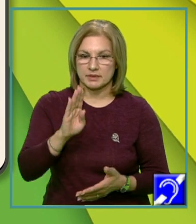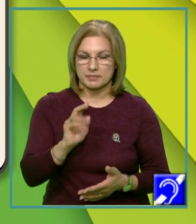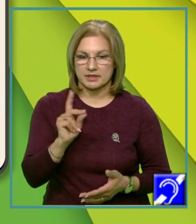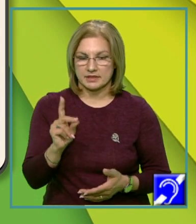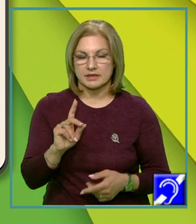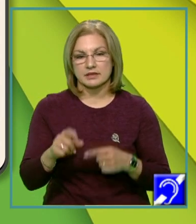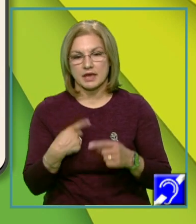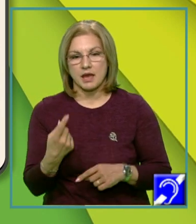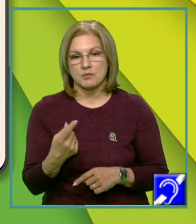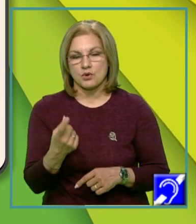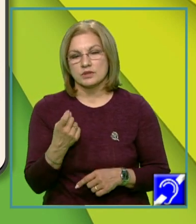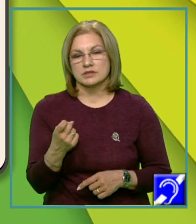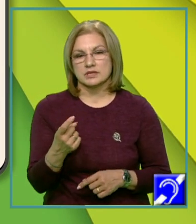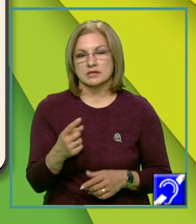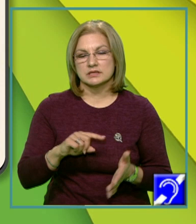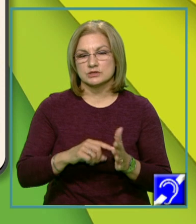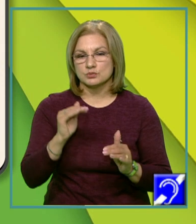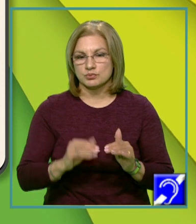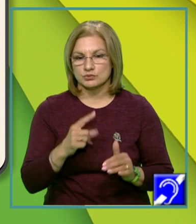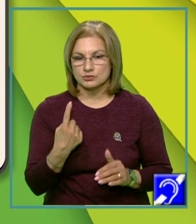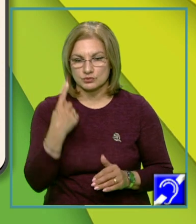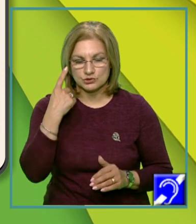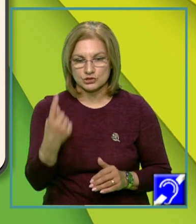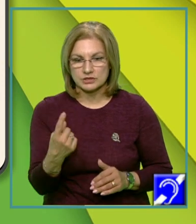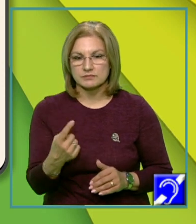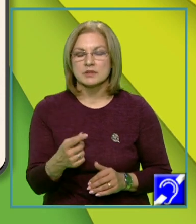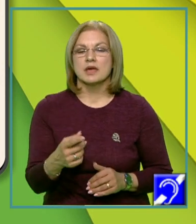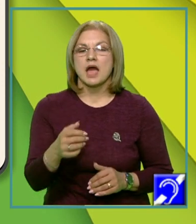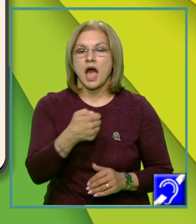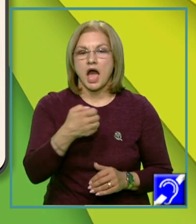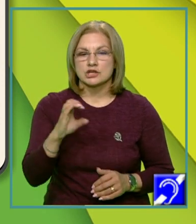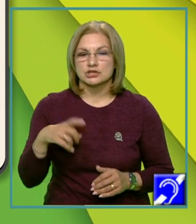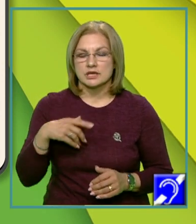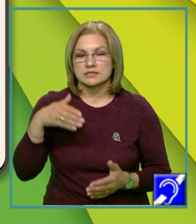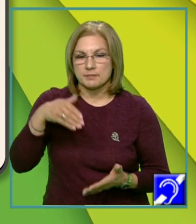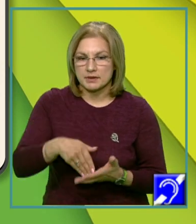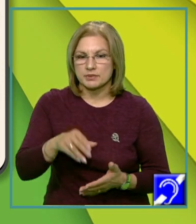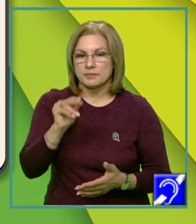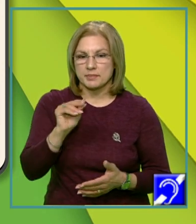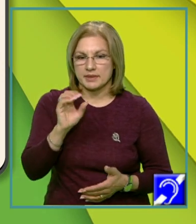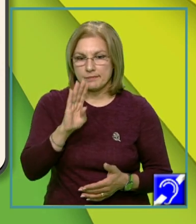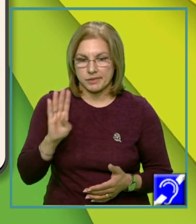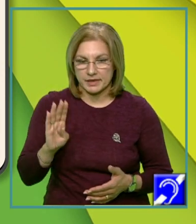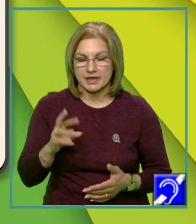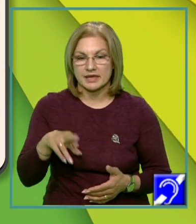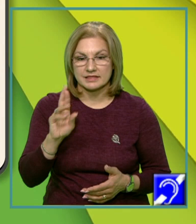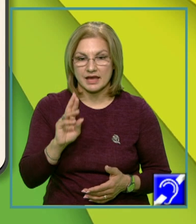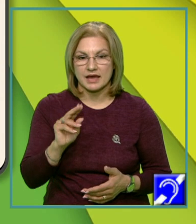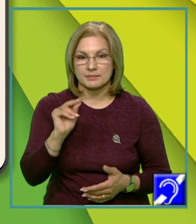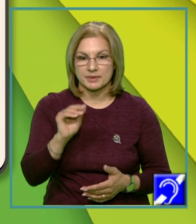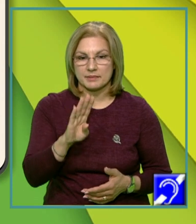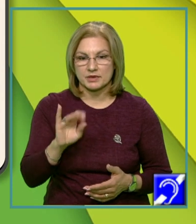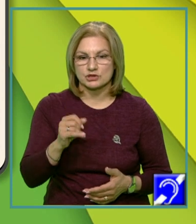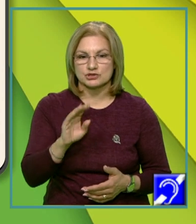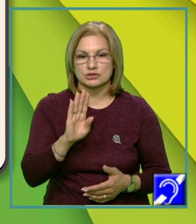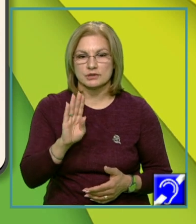apoi din sub punctul 1 știind că ac este perpendicular pe b Dar p b și